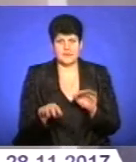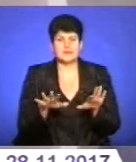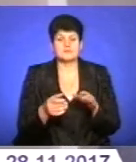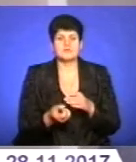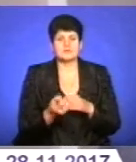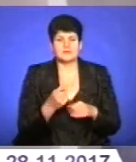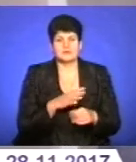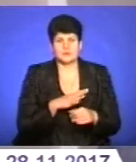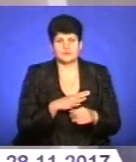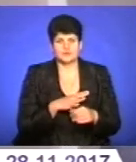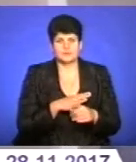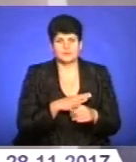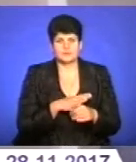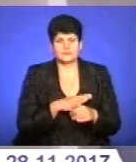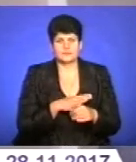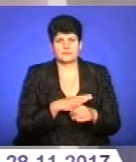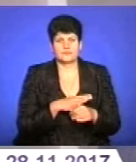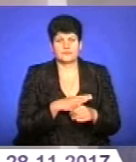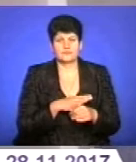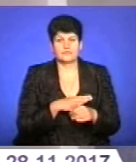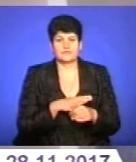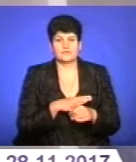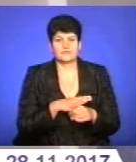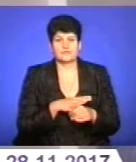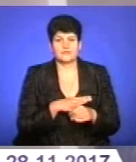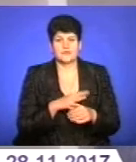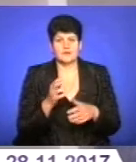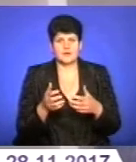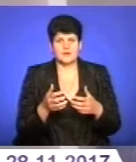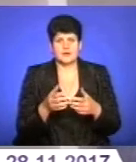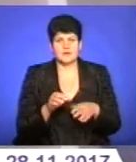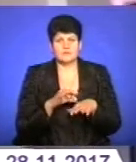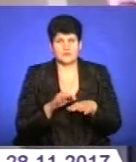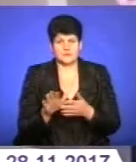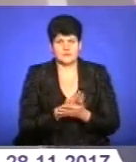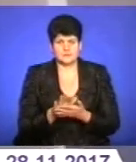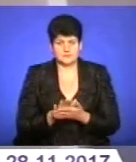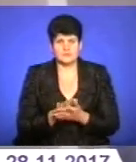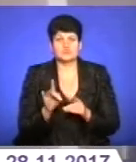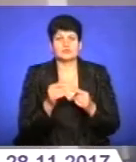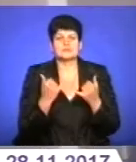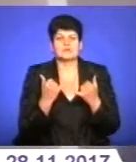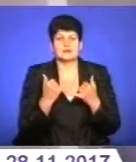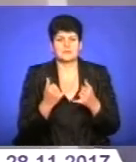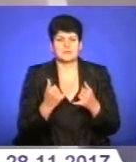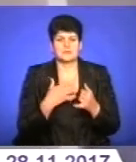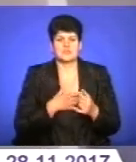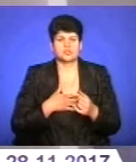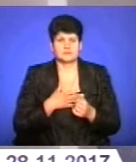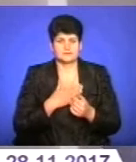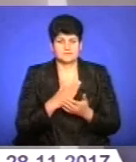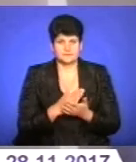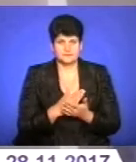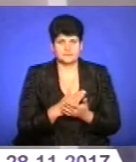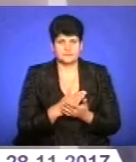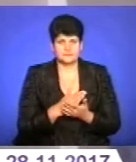вирили, прямо там не везли, колись далеко, на місці там вирили яму і проведено дезінфекцію. Що ми в даний час дуже опасаємося? Справа в